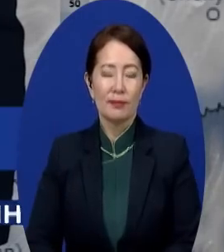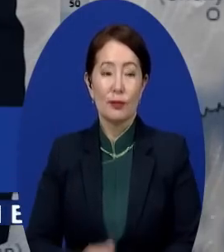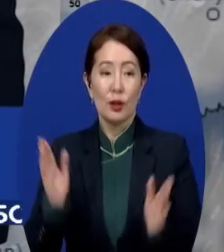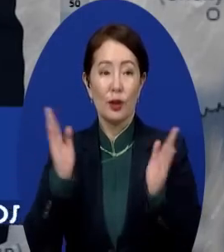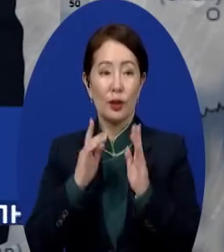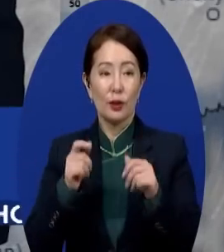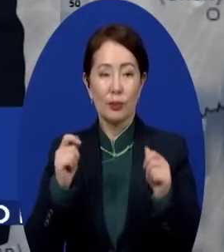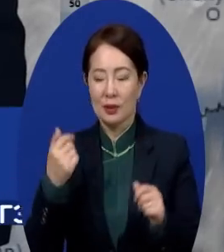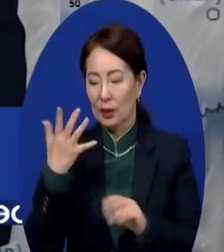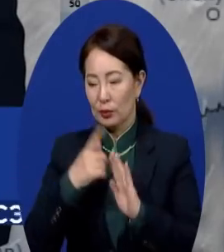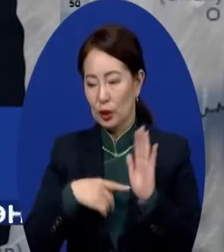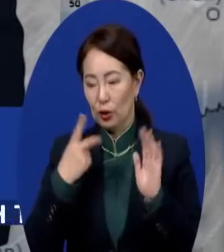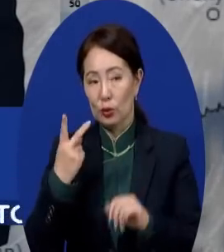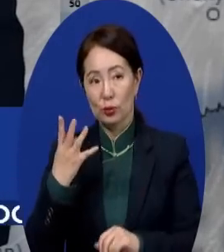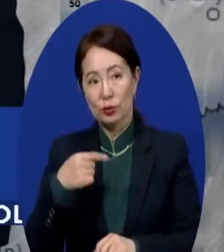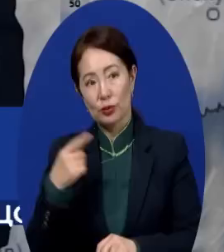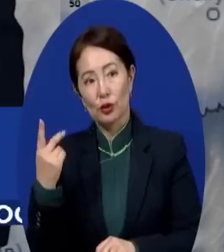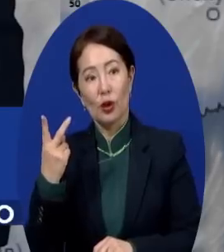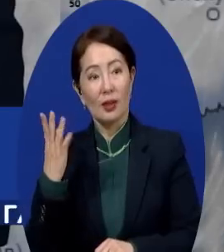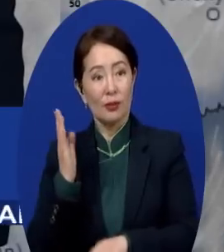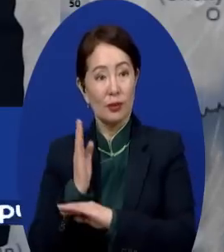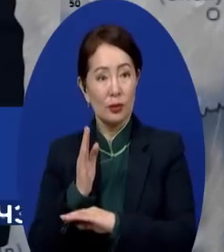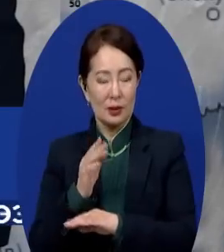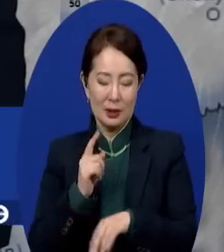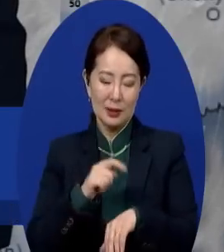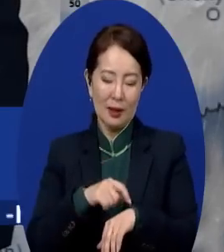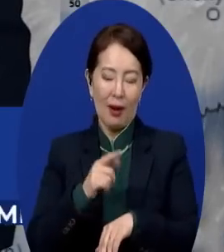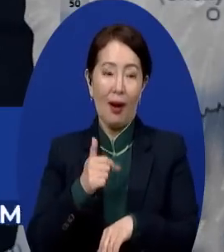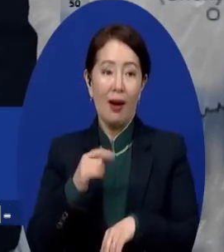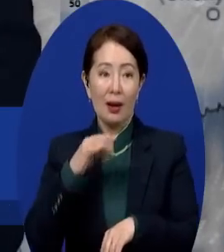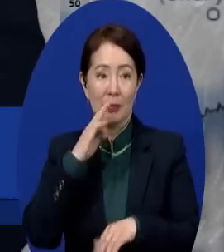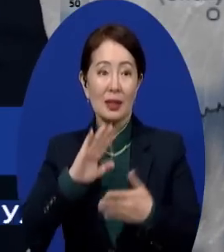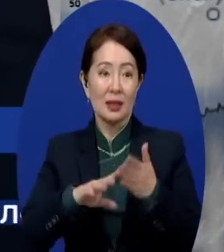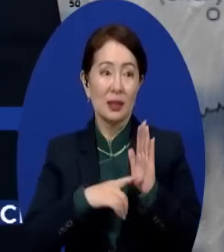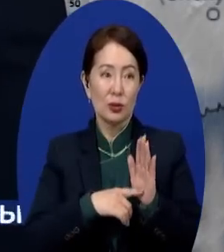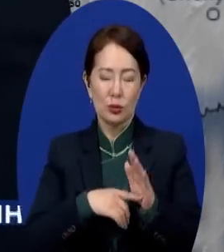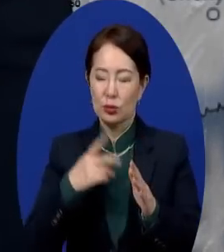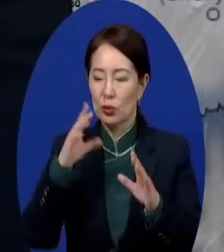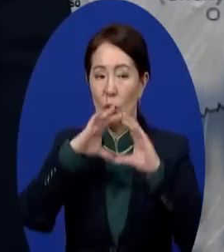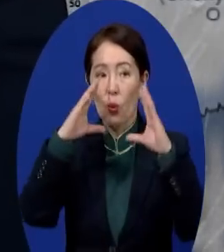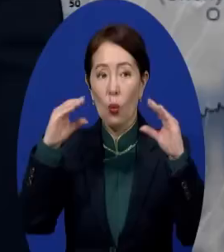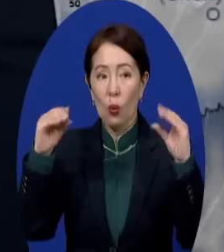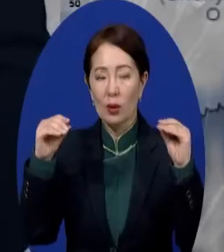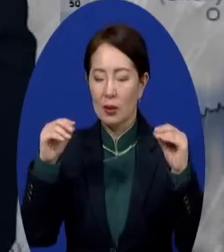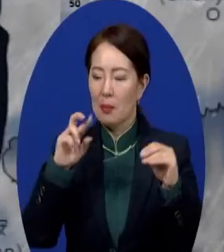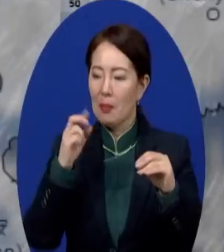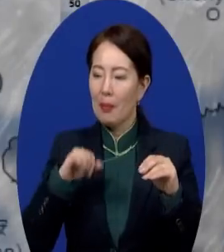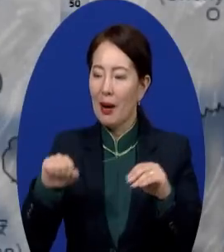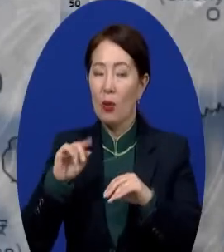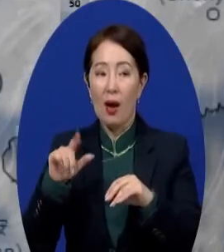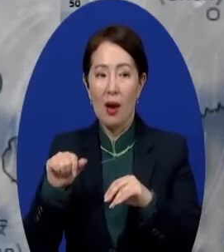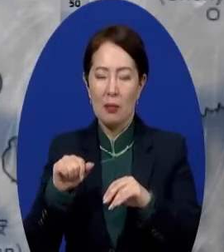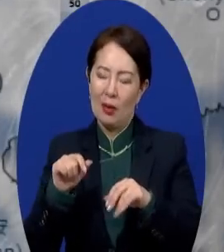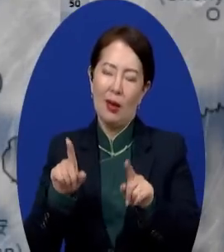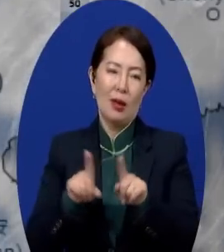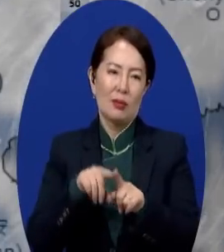Рамдург үзэгчтэй 5-р сарын 24-өөс 25-ны хүртэлх өдрийн цагаараа мэдээллийг танилцуулъя. Үлний масны хувьд баруун ангиудын төгөрчмөр бол үлний мас харилцан адилгүй